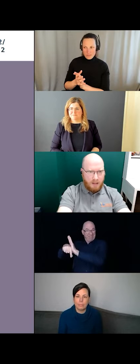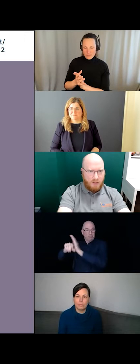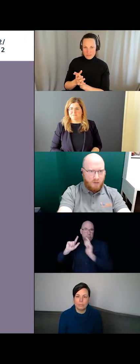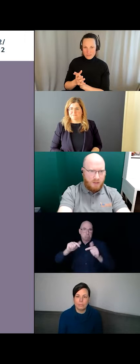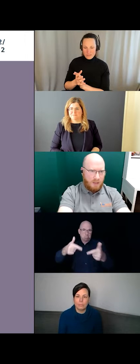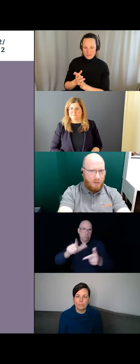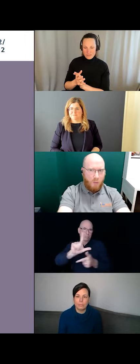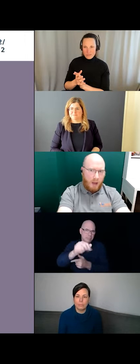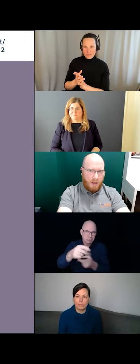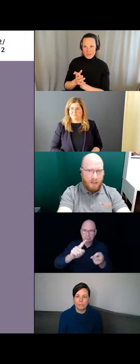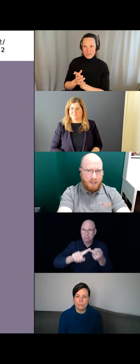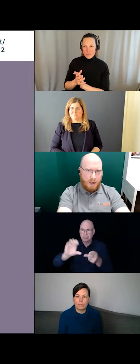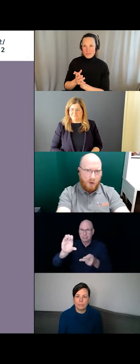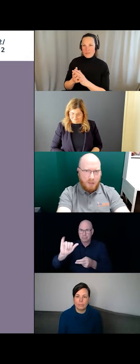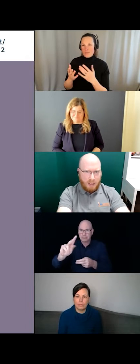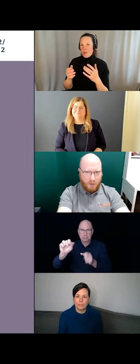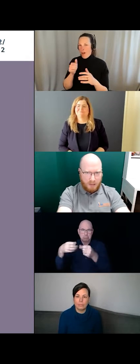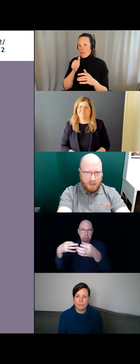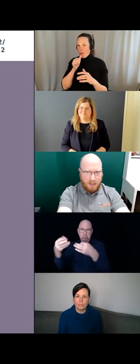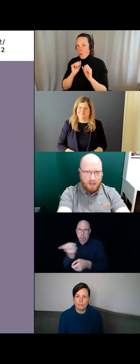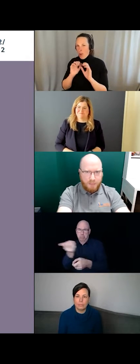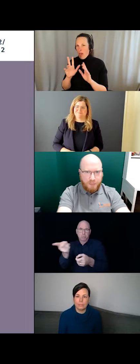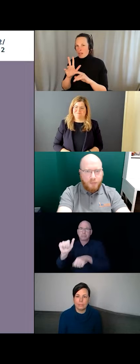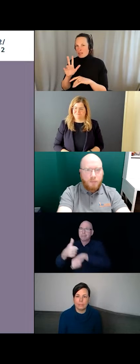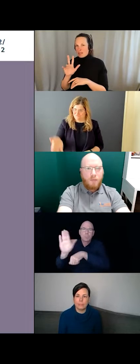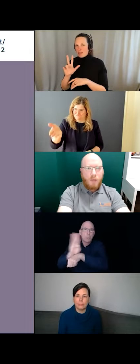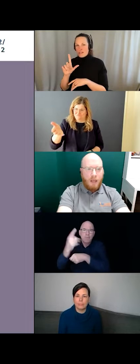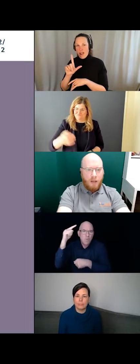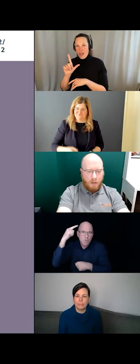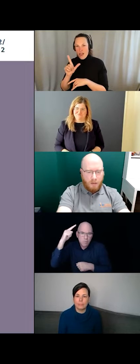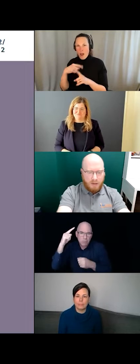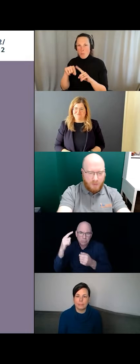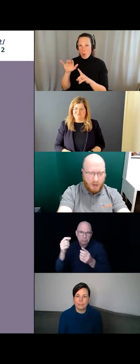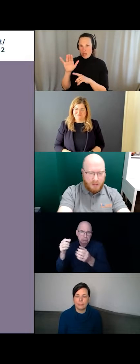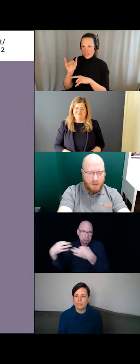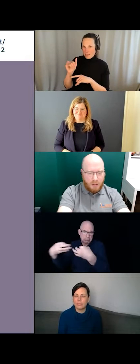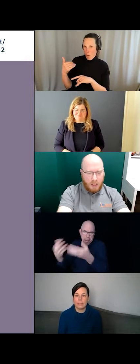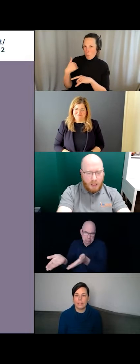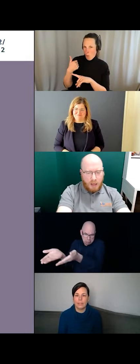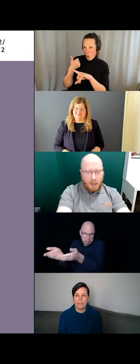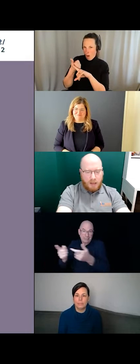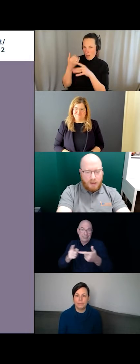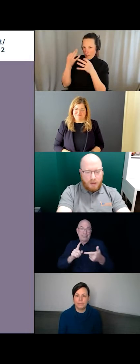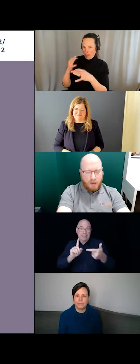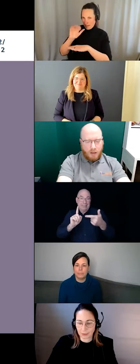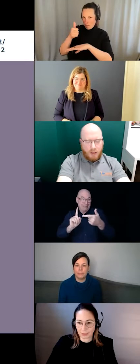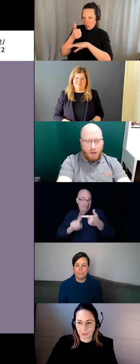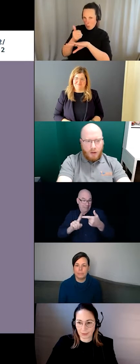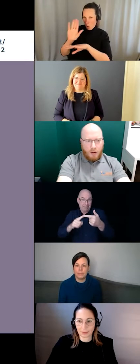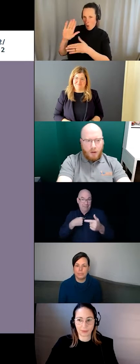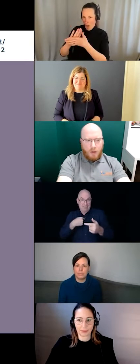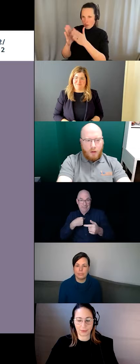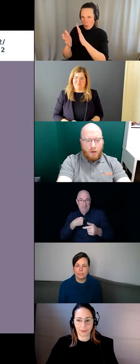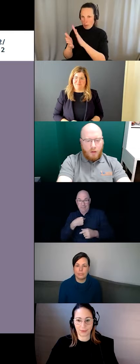Donc, avec ça en tête, je vais laisser Léa et Cynthia aussi de se préparer. Pourquoi ils ont préparé leur